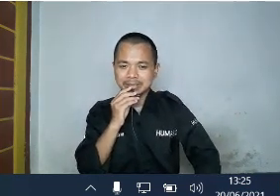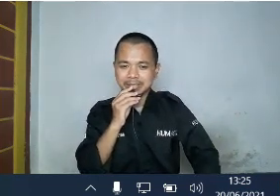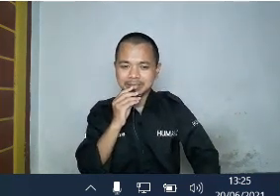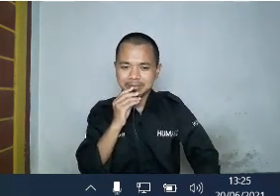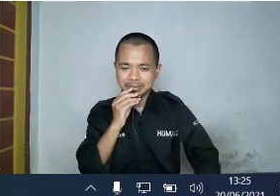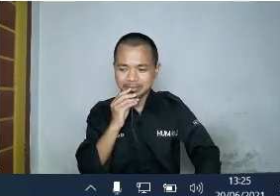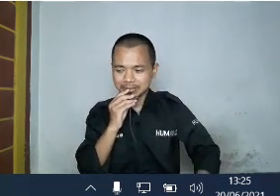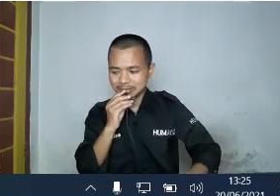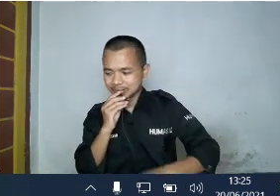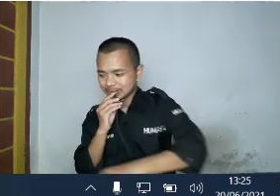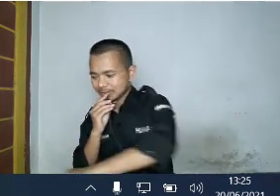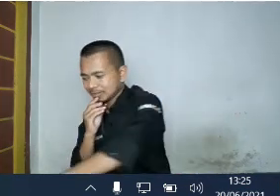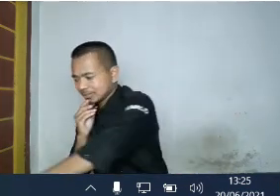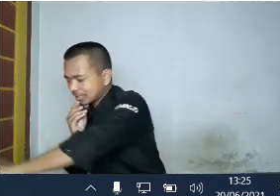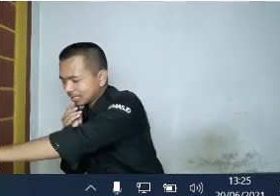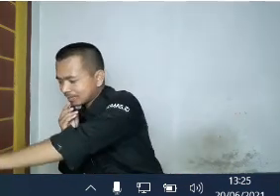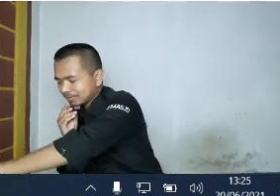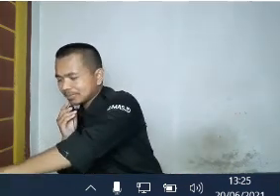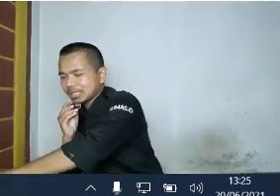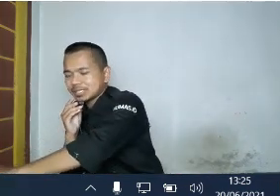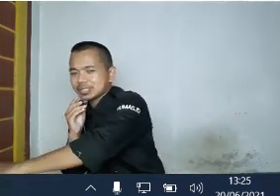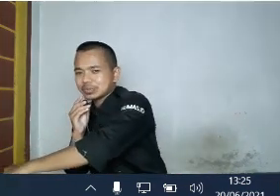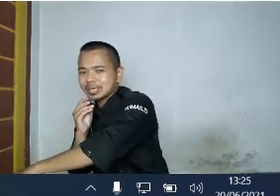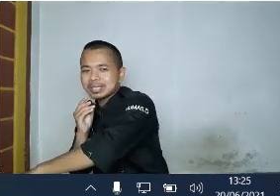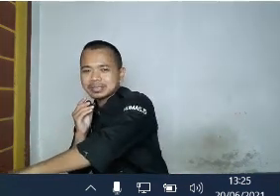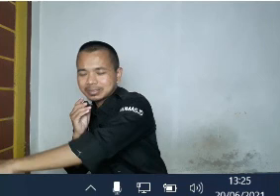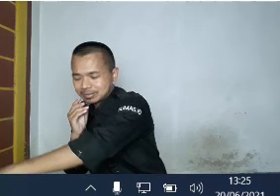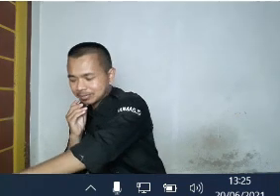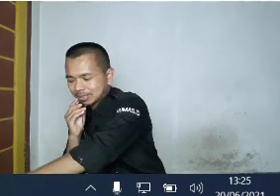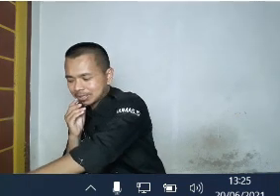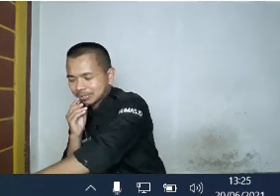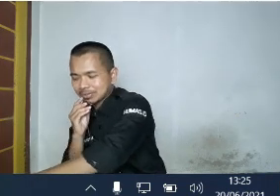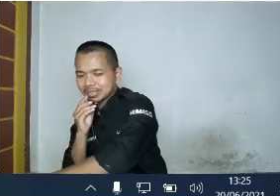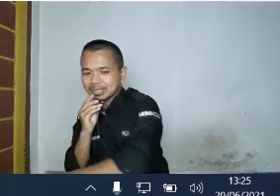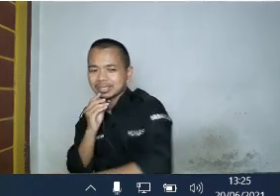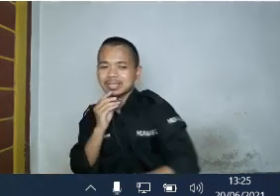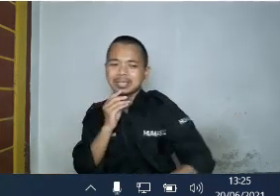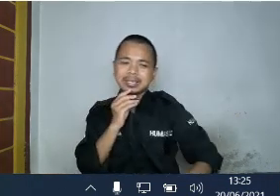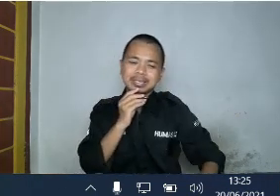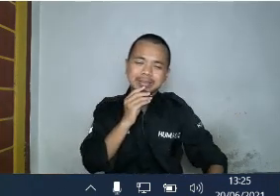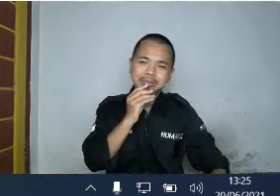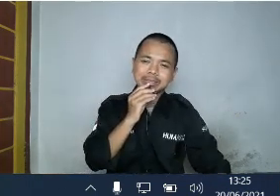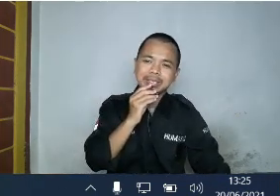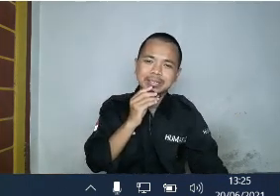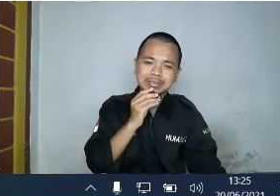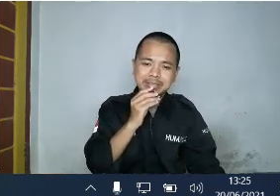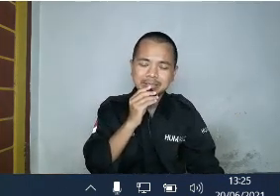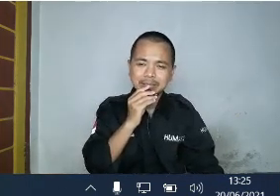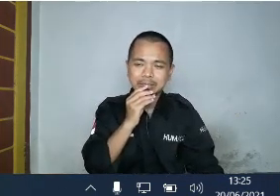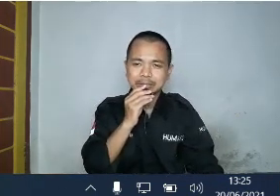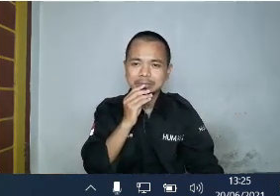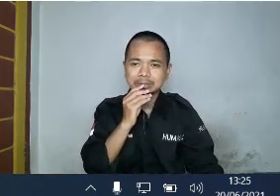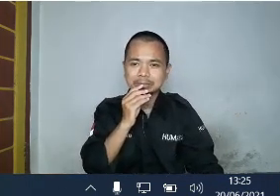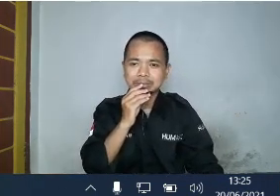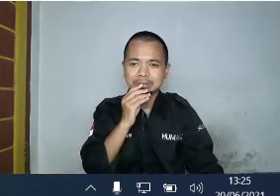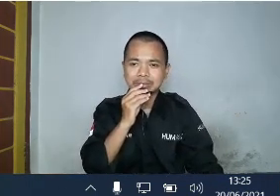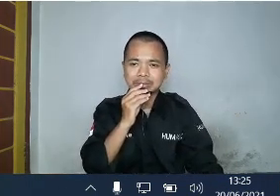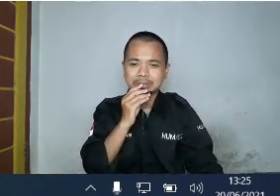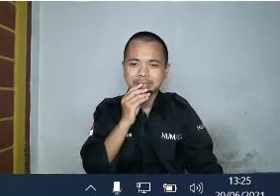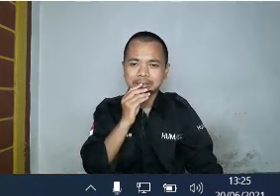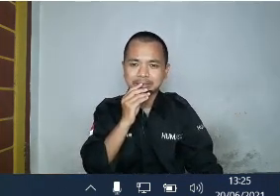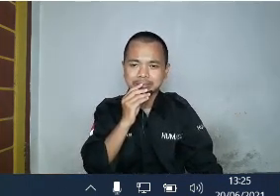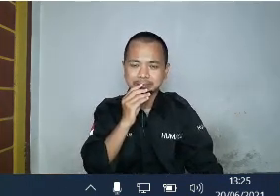TV ya eh salam mahasiswa mahasiswa UT Ya selama alaikum